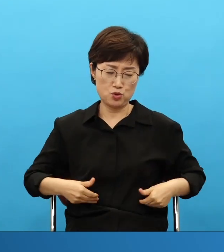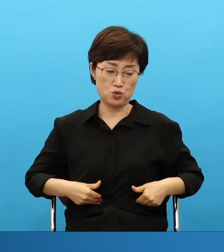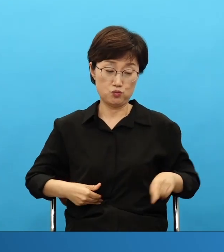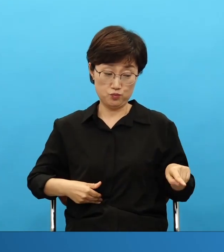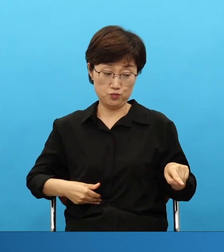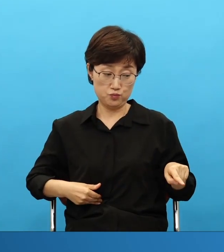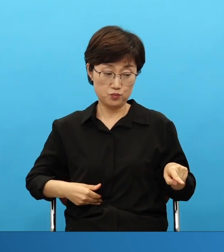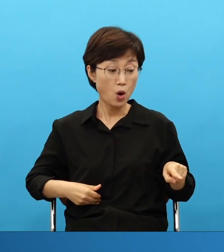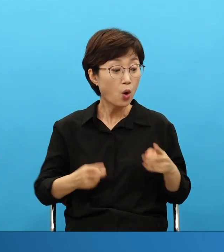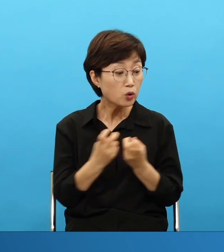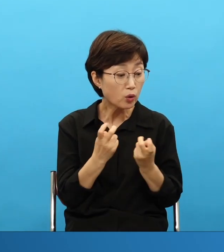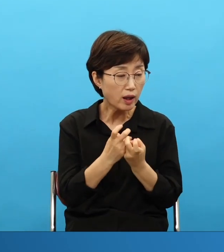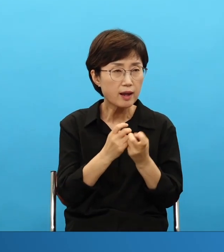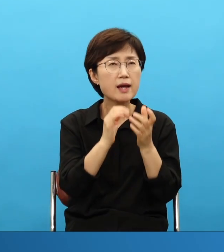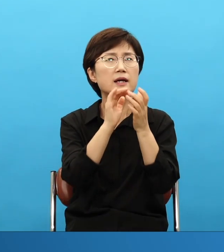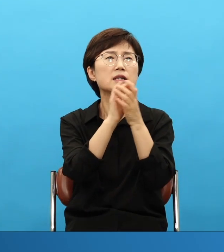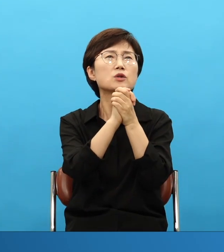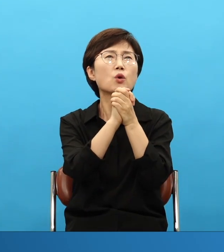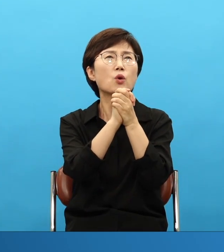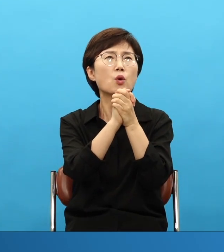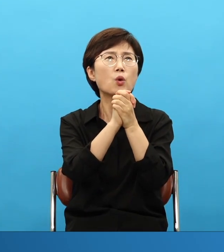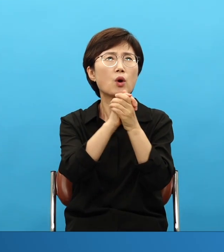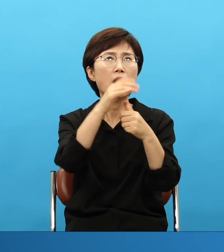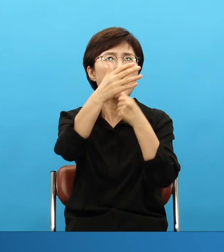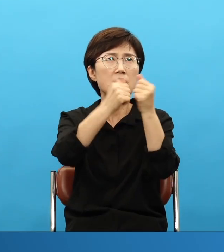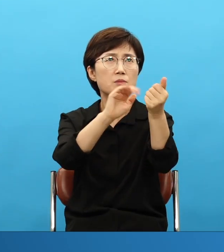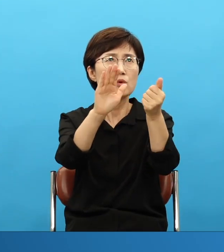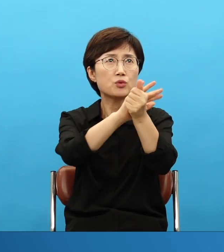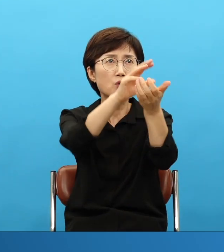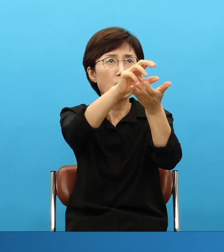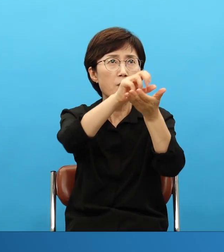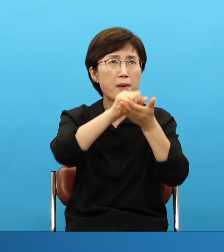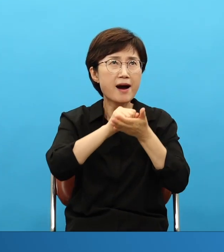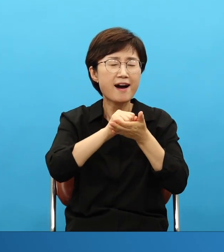하나님 그때부터 아버지를 놓고 기도하는